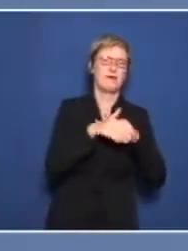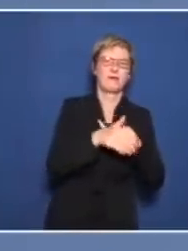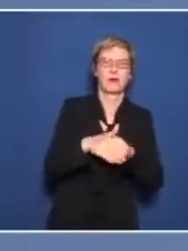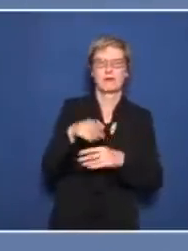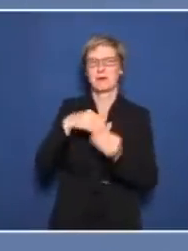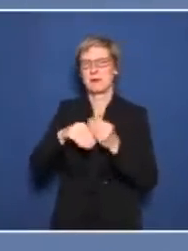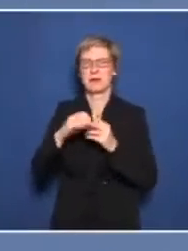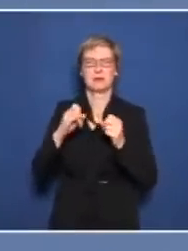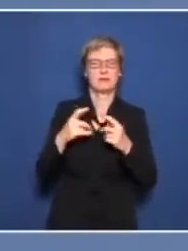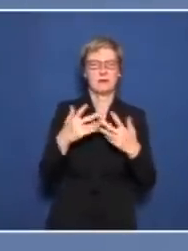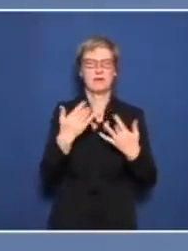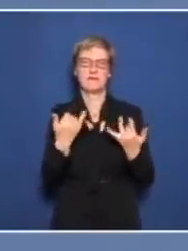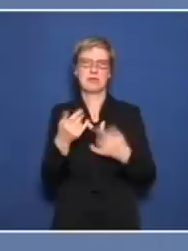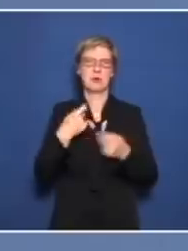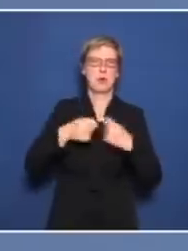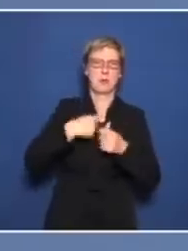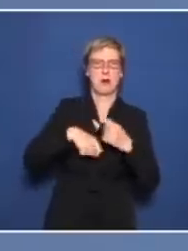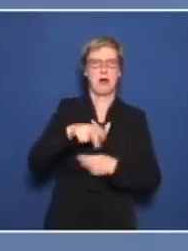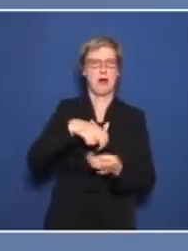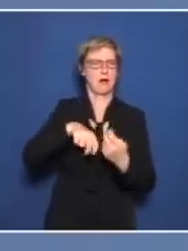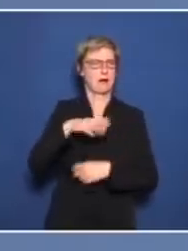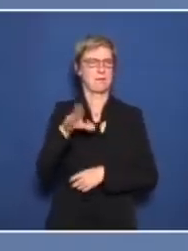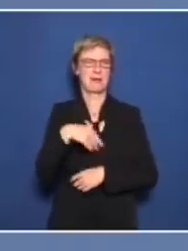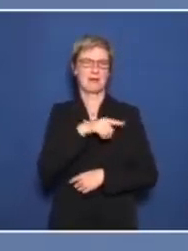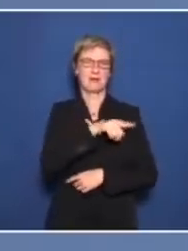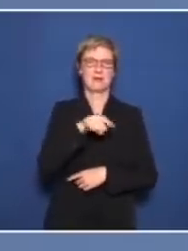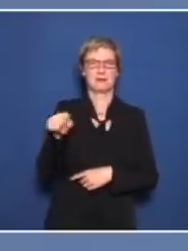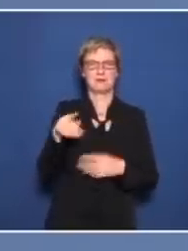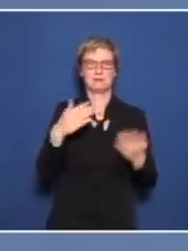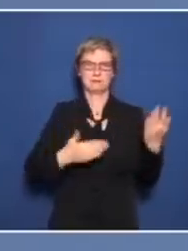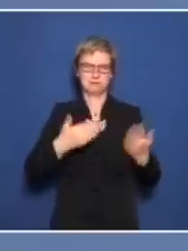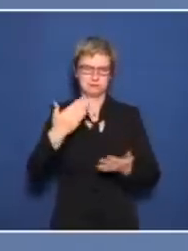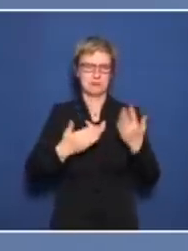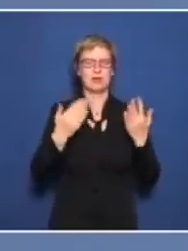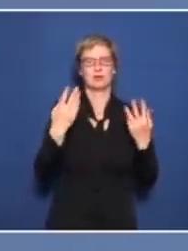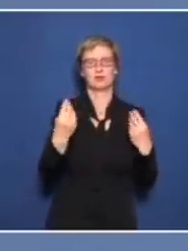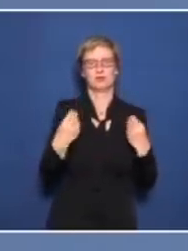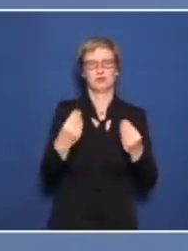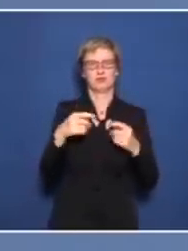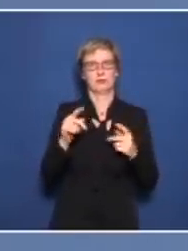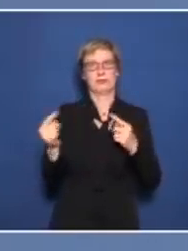Frage, wie die Situation ist, das ist jetzt eine Situation für einige Wochen,